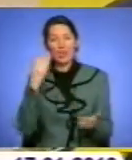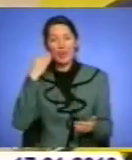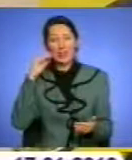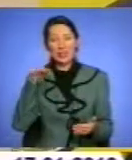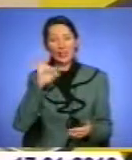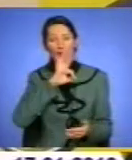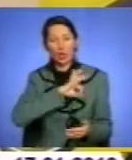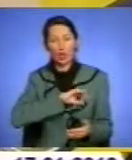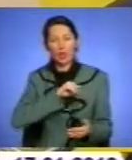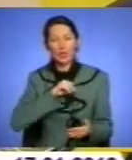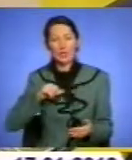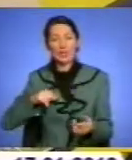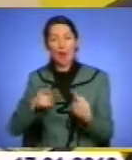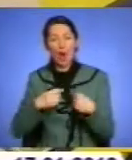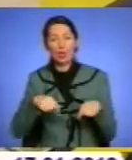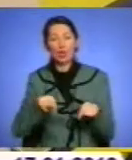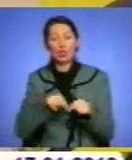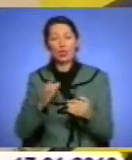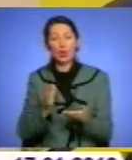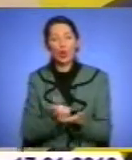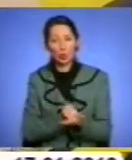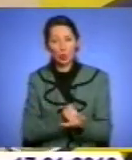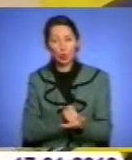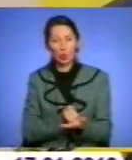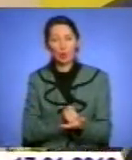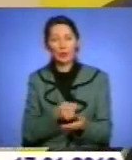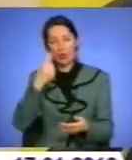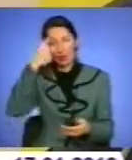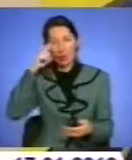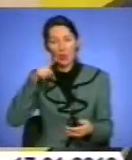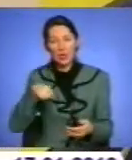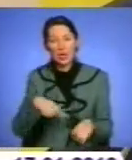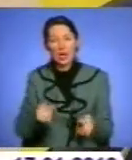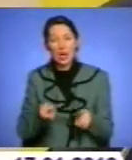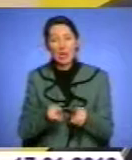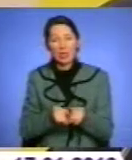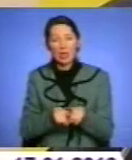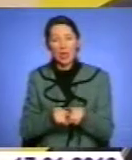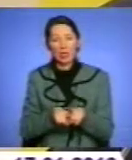використанню саме організаційного ресурсу. Вміння так